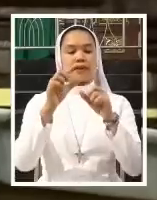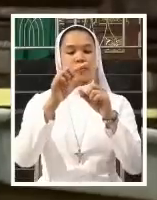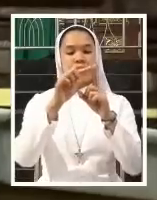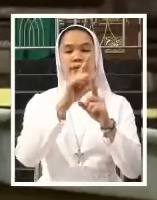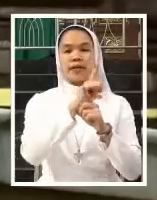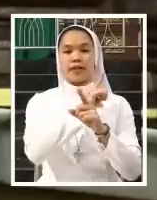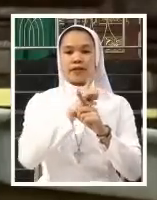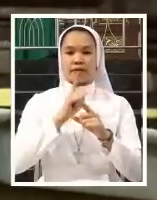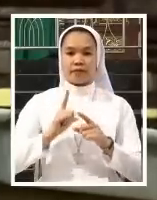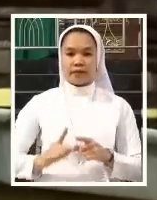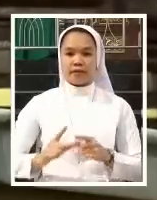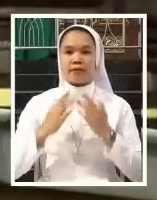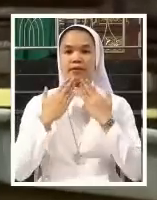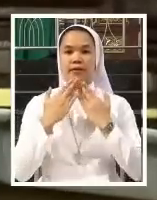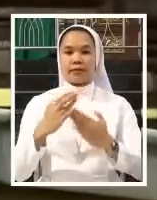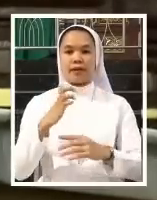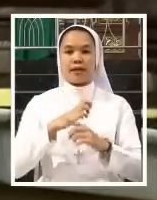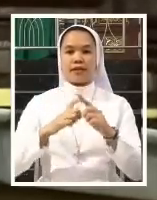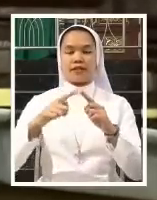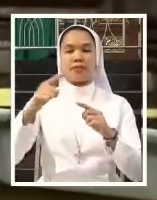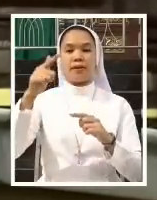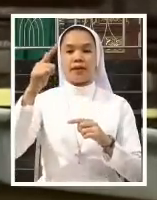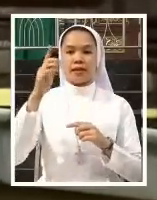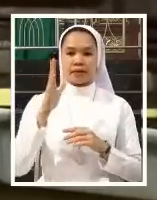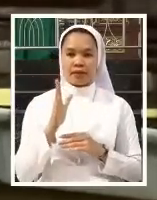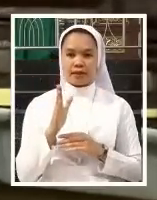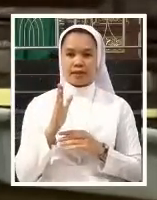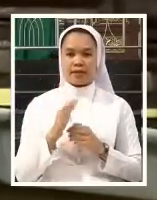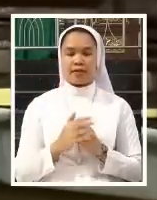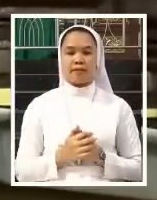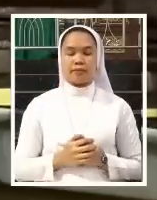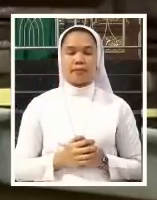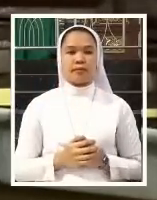Tataramon kan kagurangnan. Salamat sa Diyos.